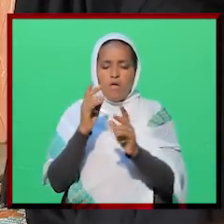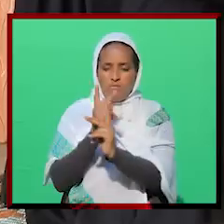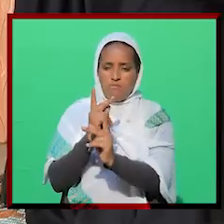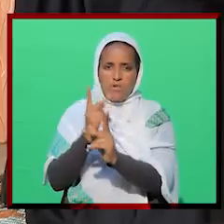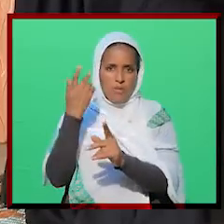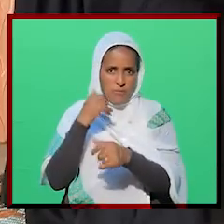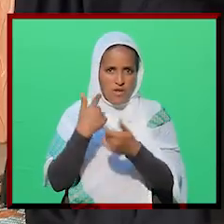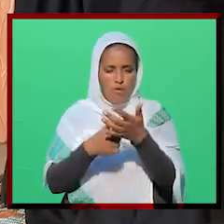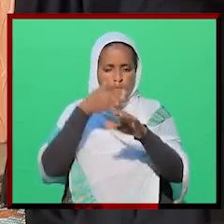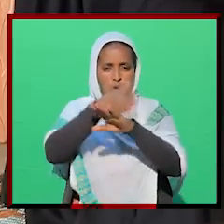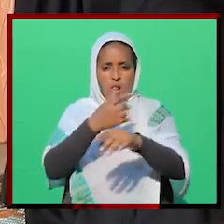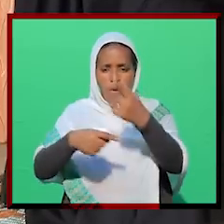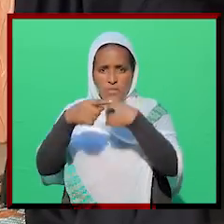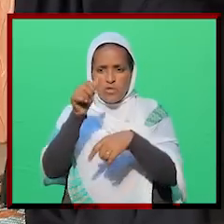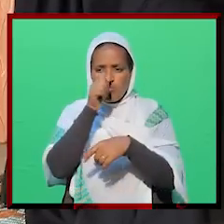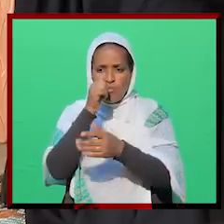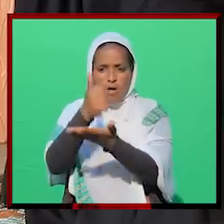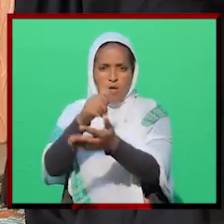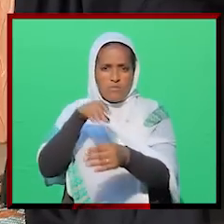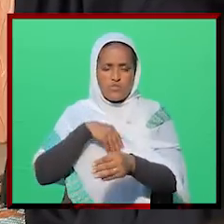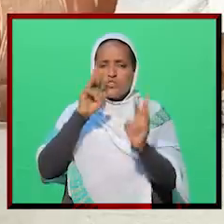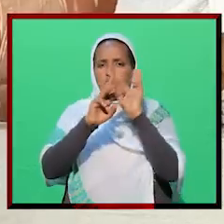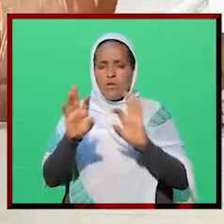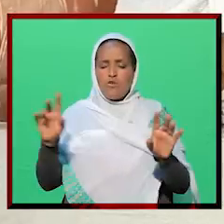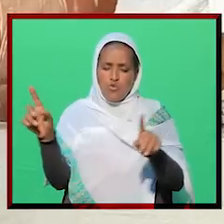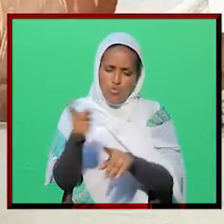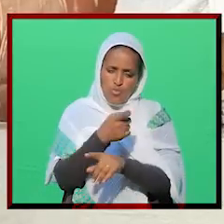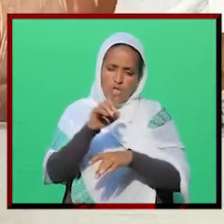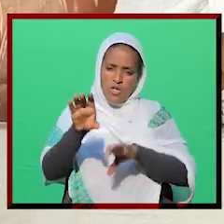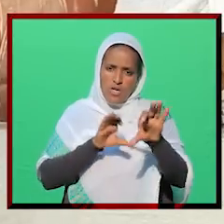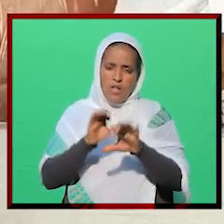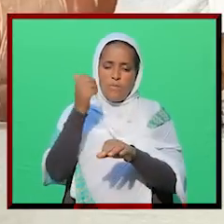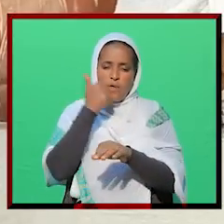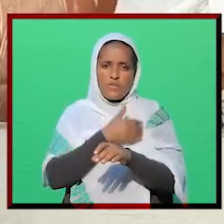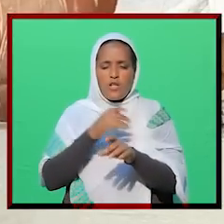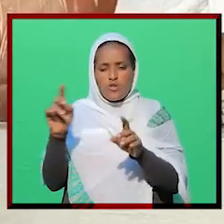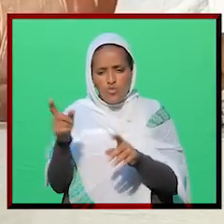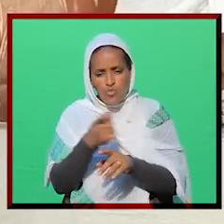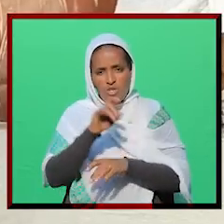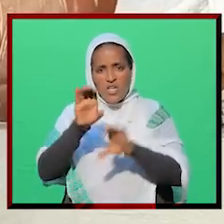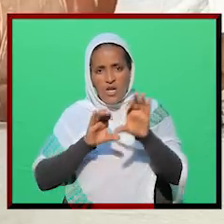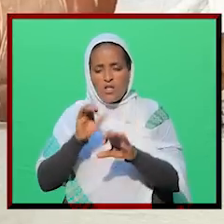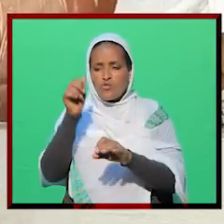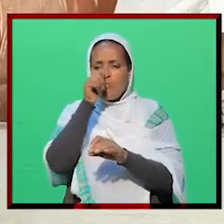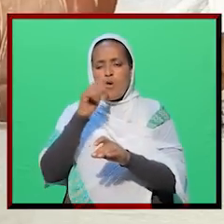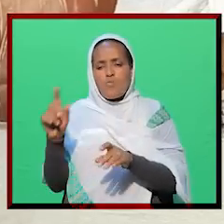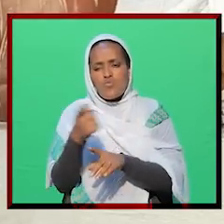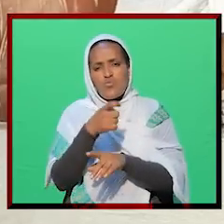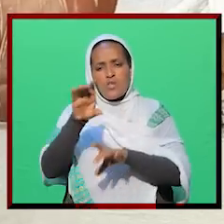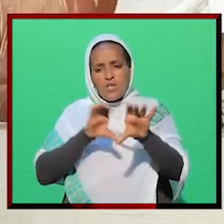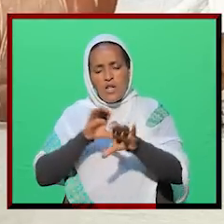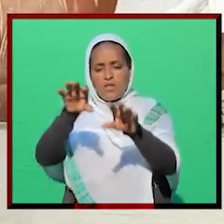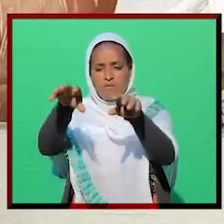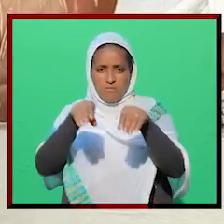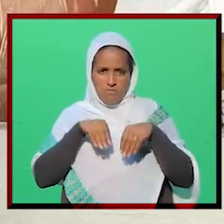ነገረ ስጋዊን የአምላክን ሰው መሆን ጉዳይ ደጅ ጥናት ላይ ስለነበሩ ነው። ኢትዮጵያም ይኩነኒ ብላ ነው የተቀበለችው። ይሁን ይደረግ ብላ አምና